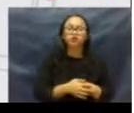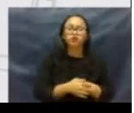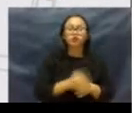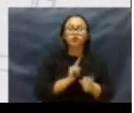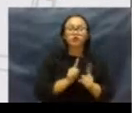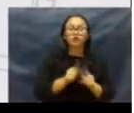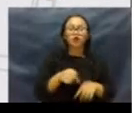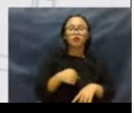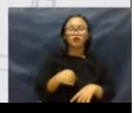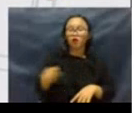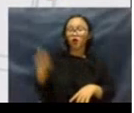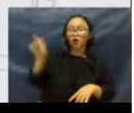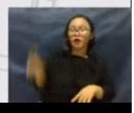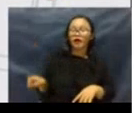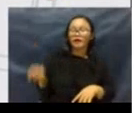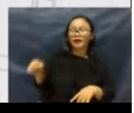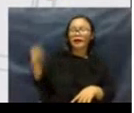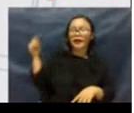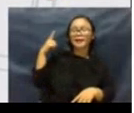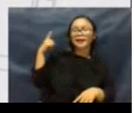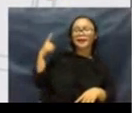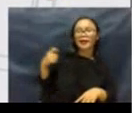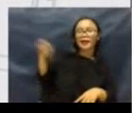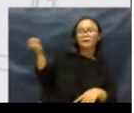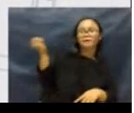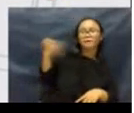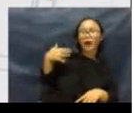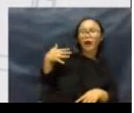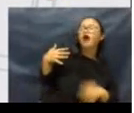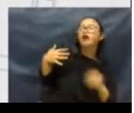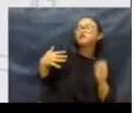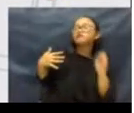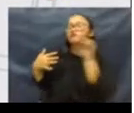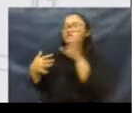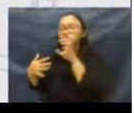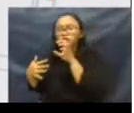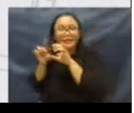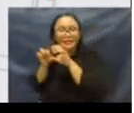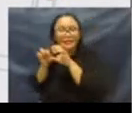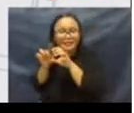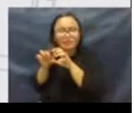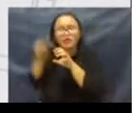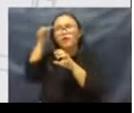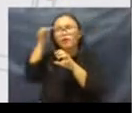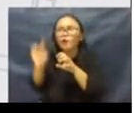ditanya, ketika seseorang itu diminta untuk berpikir kritis.